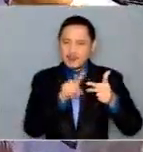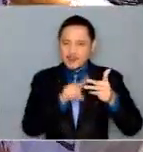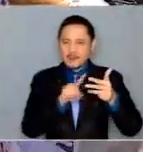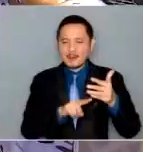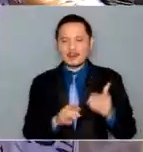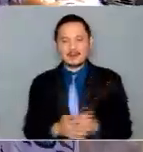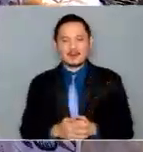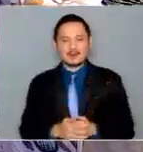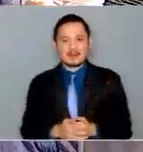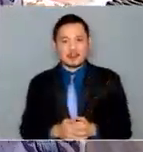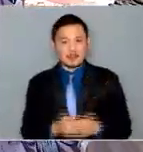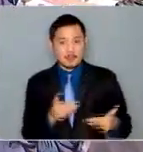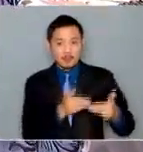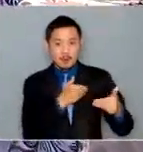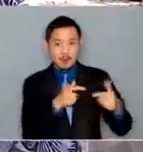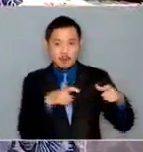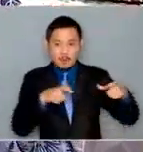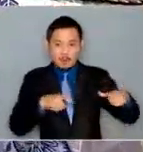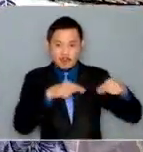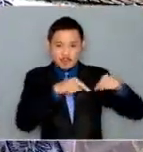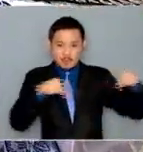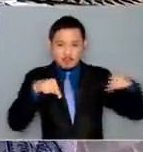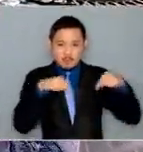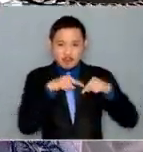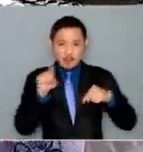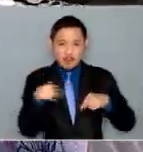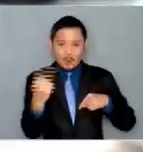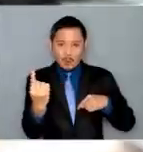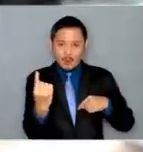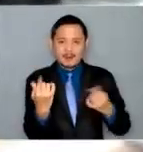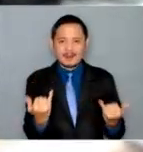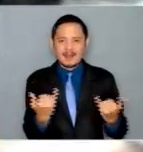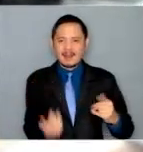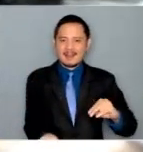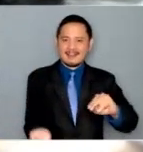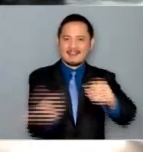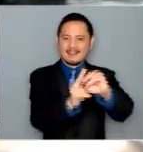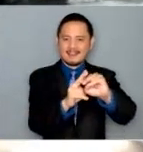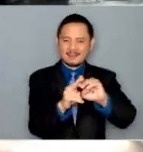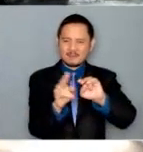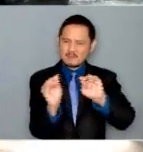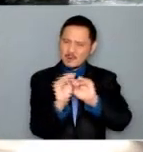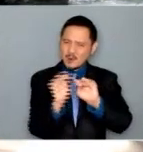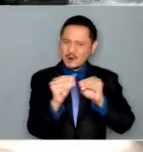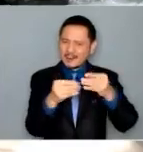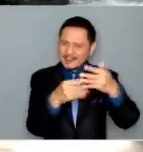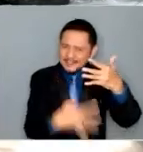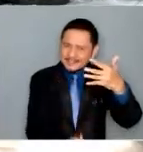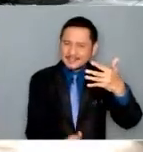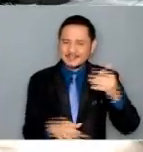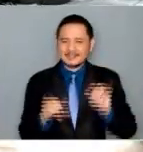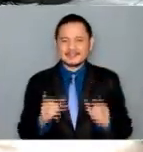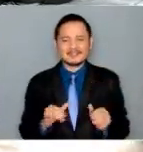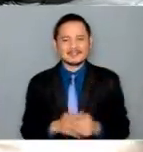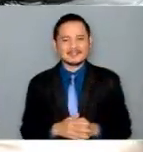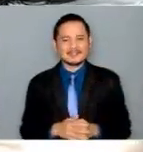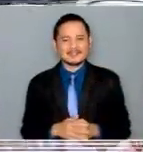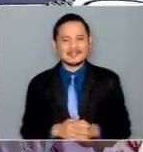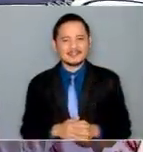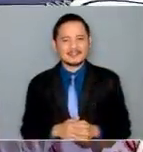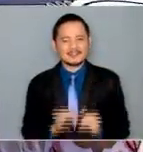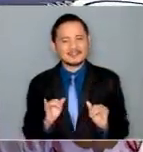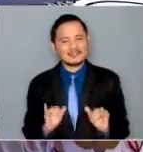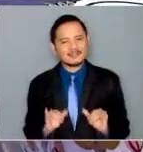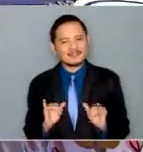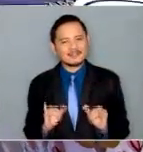from placemats. Talagang yung mga medyo related din sa placemats. Everything na pang table styling po. Pero ito yun, ha?